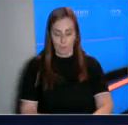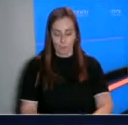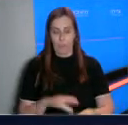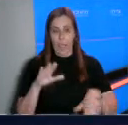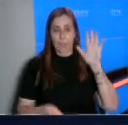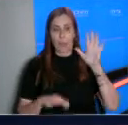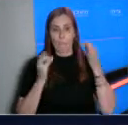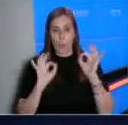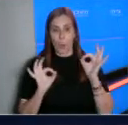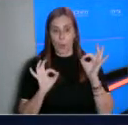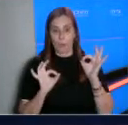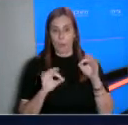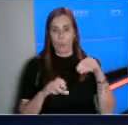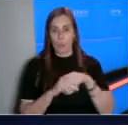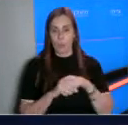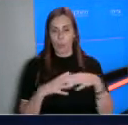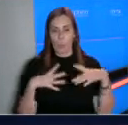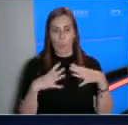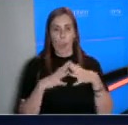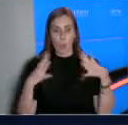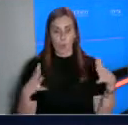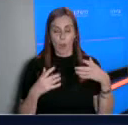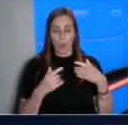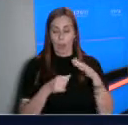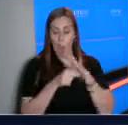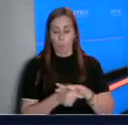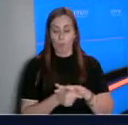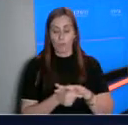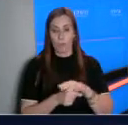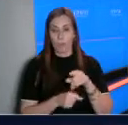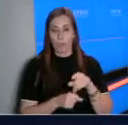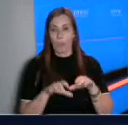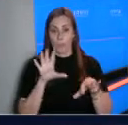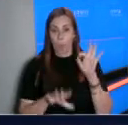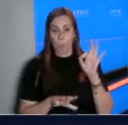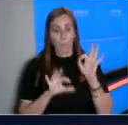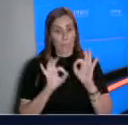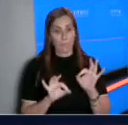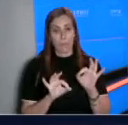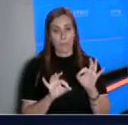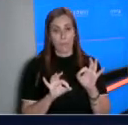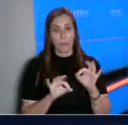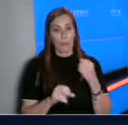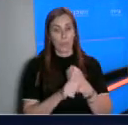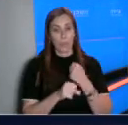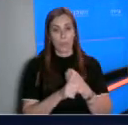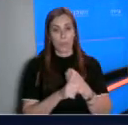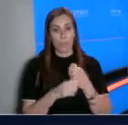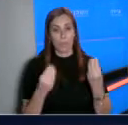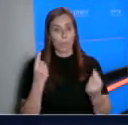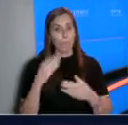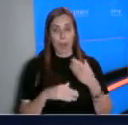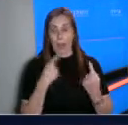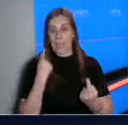להצבעה מיוחדת בתוך הפגרה הגדולה הזאת לחברי הלובי שבחרו בעצם לצאת למהלך